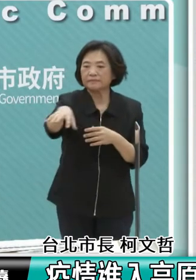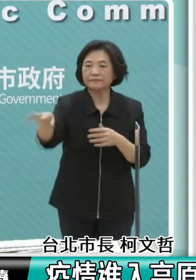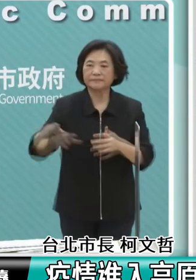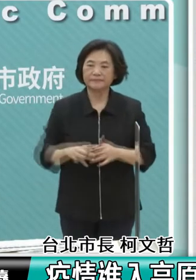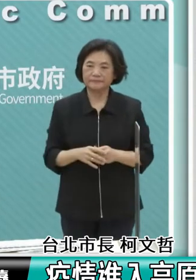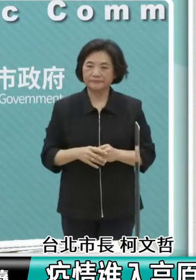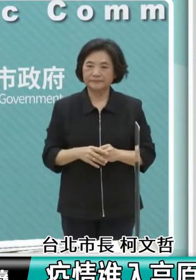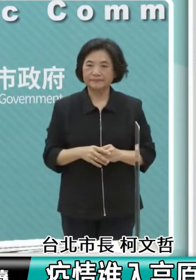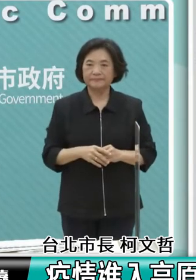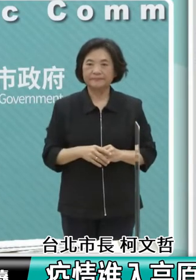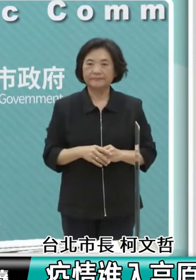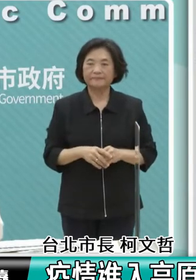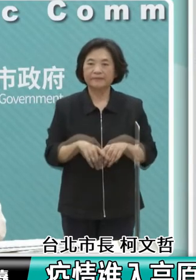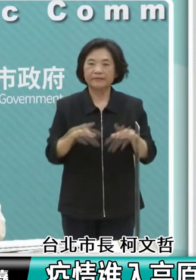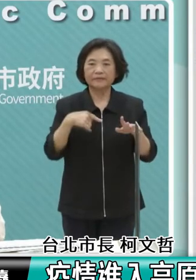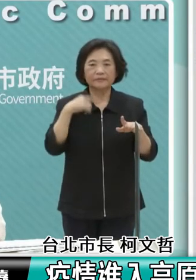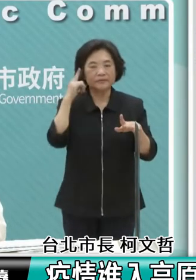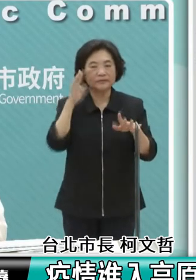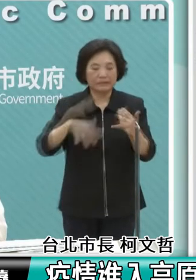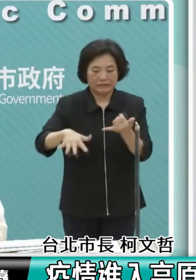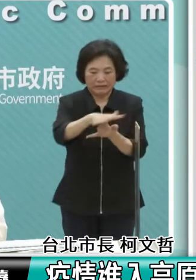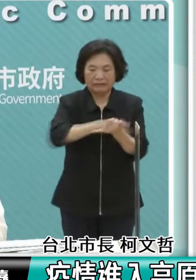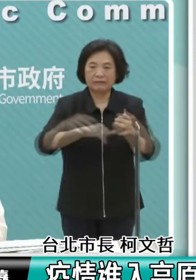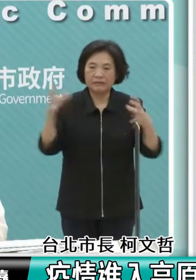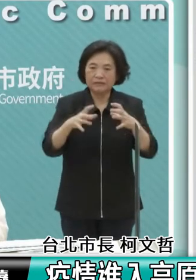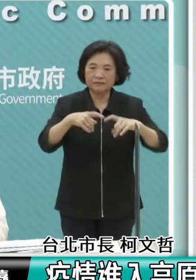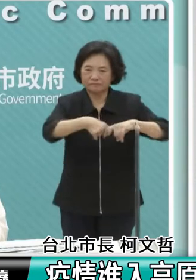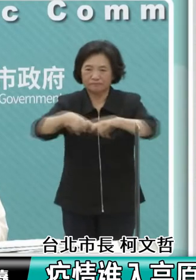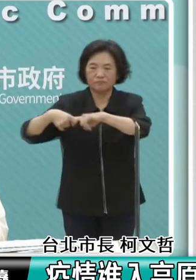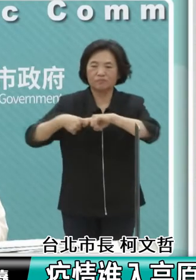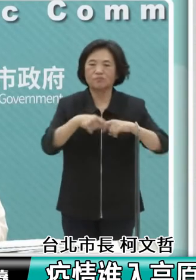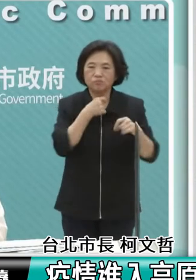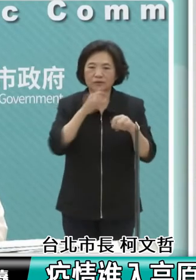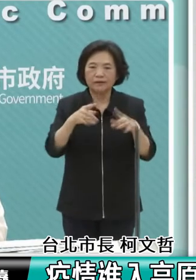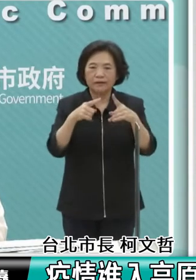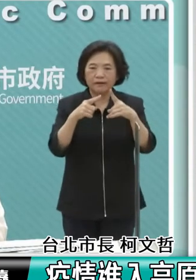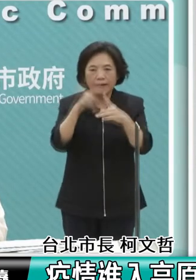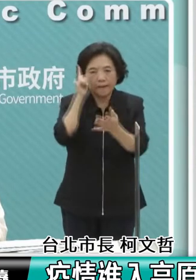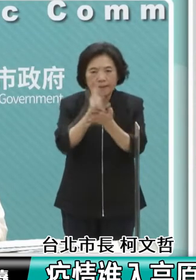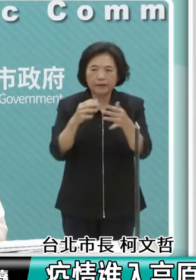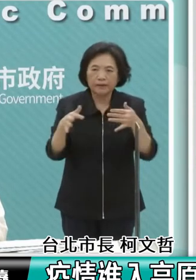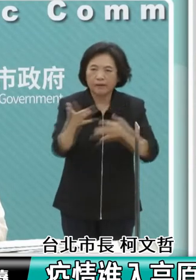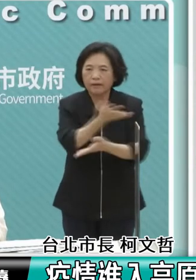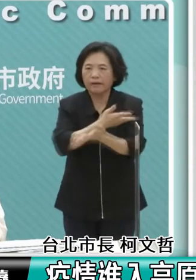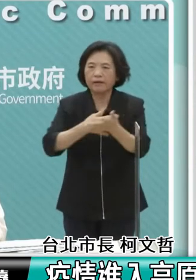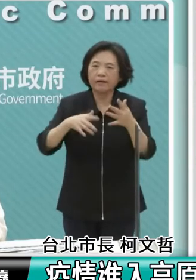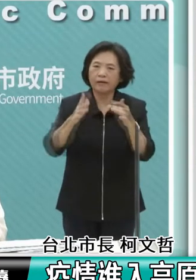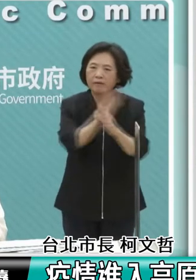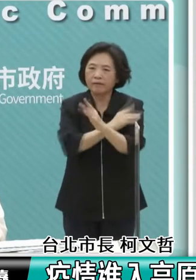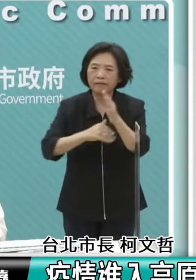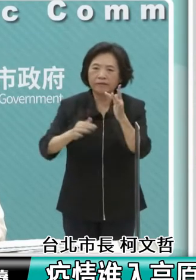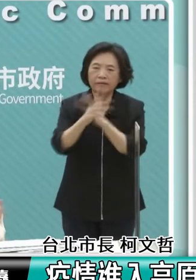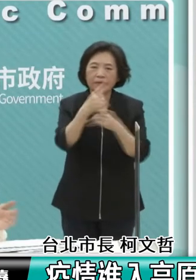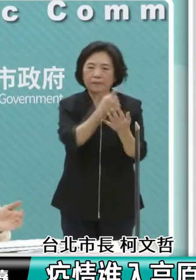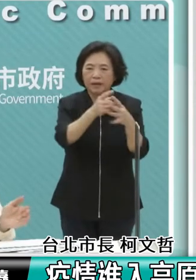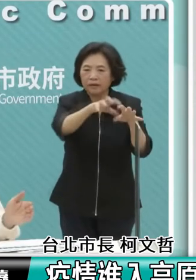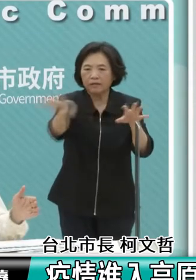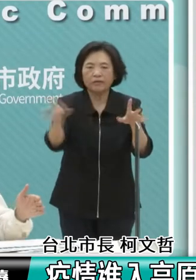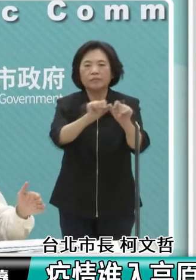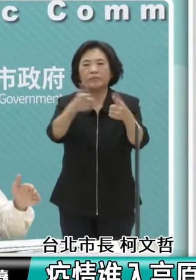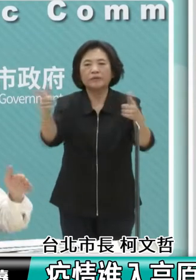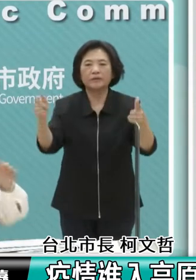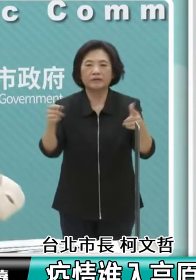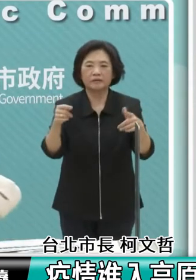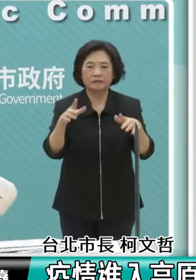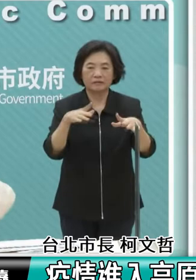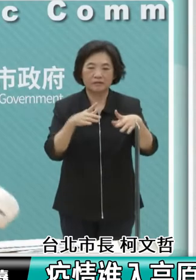所以这个虽然同岛一命，你知道哈，但是因为人流状况每个县市不一样，你知道哈，所以那个